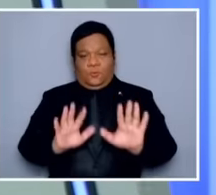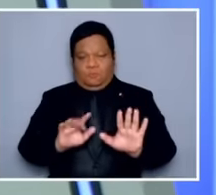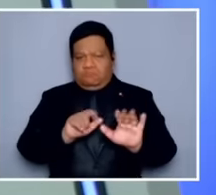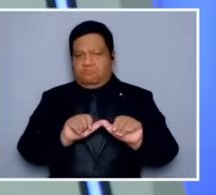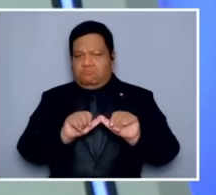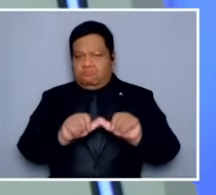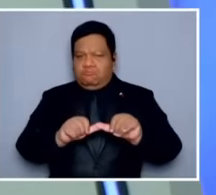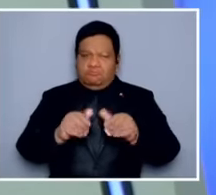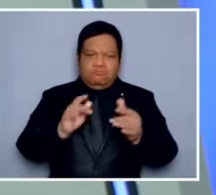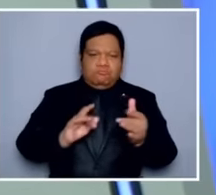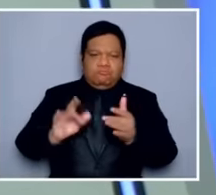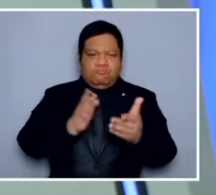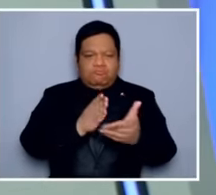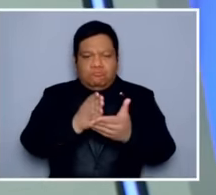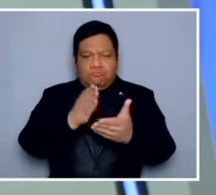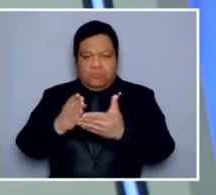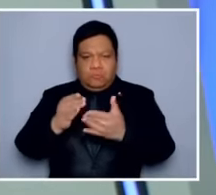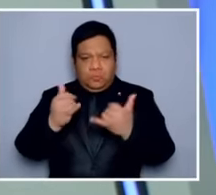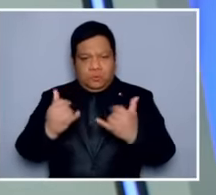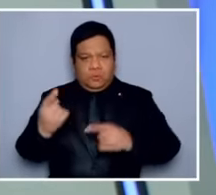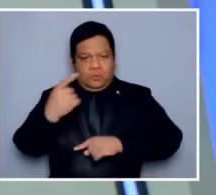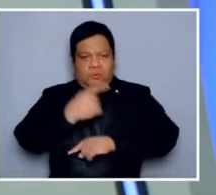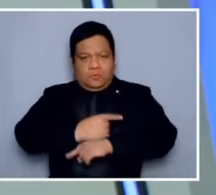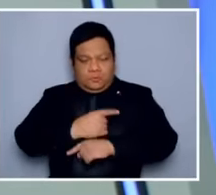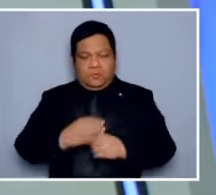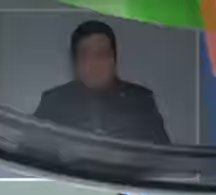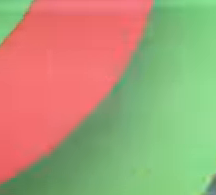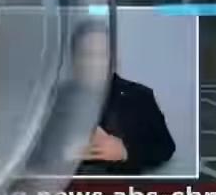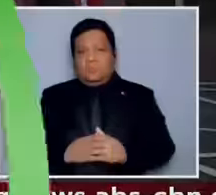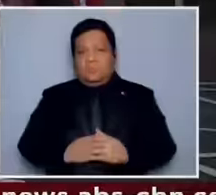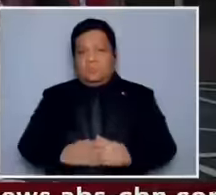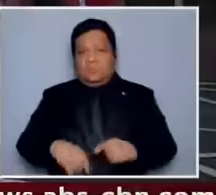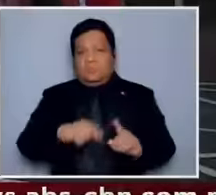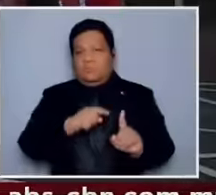Bonifacio. Nagpapatrol, Mike Davalio.